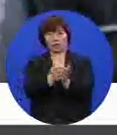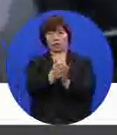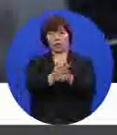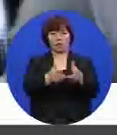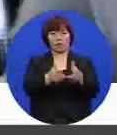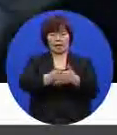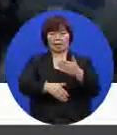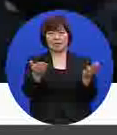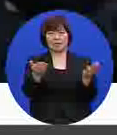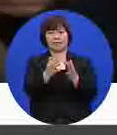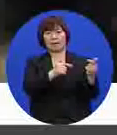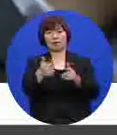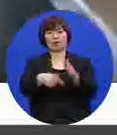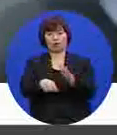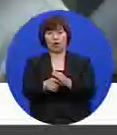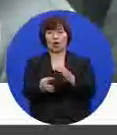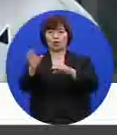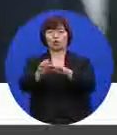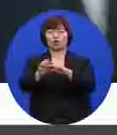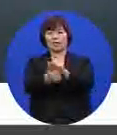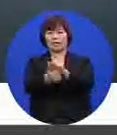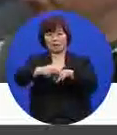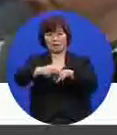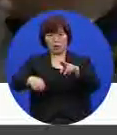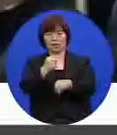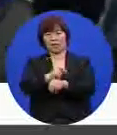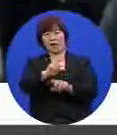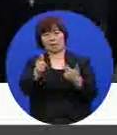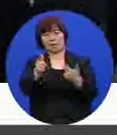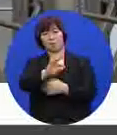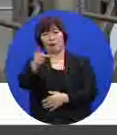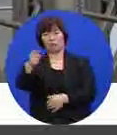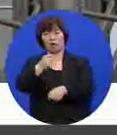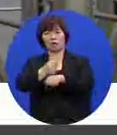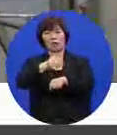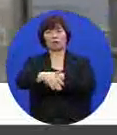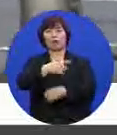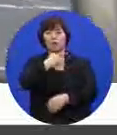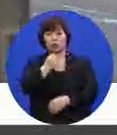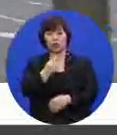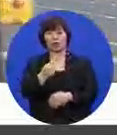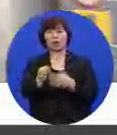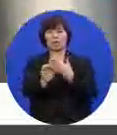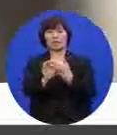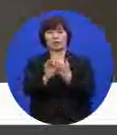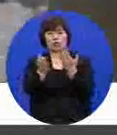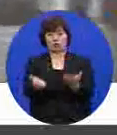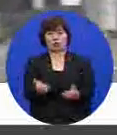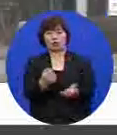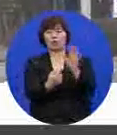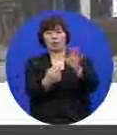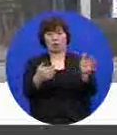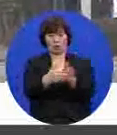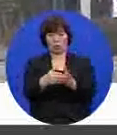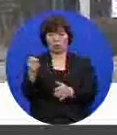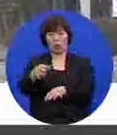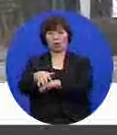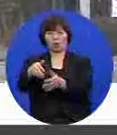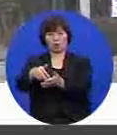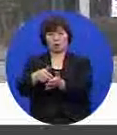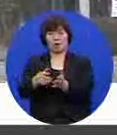남은 근로자를 대상으로 추가로 희망퇴직과 전환 배치를 실시하고 무급휴직을 시행하겠다고 밝혔고